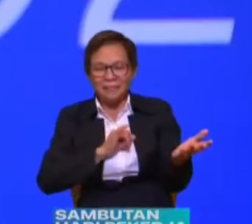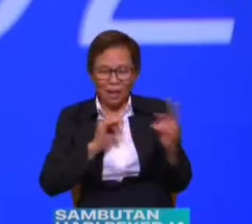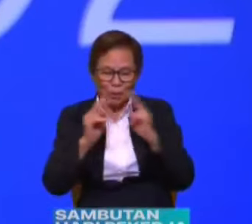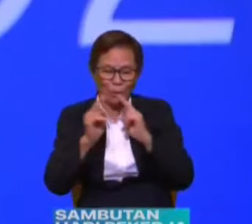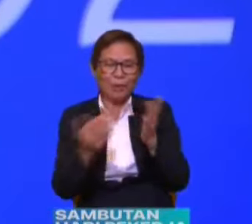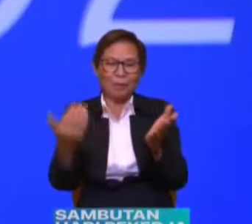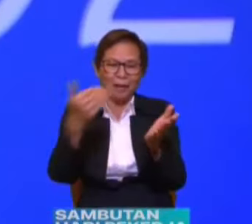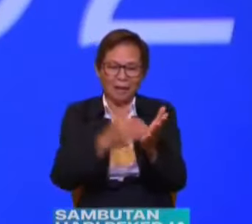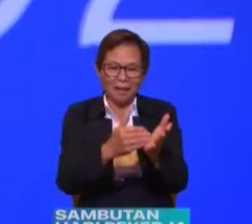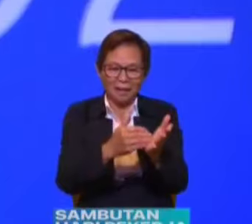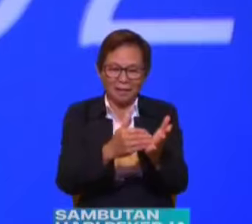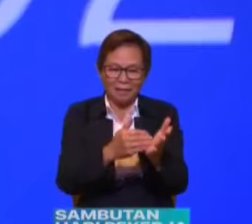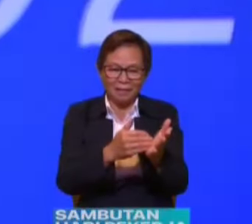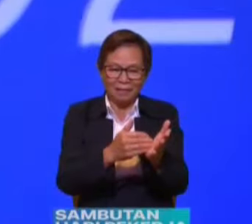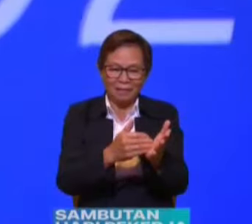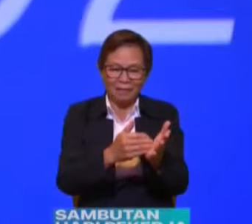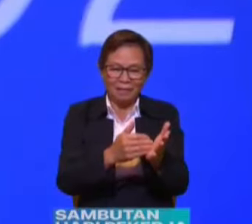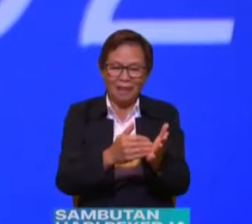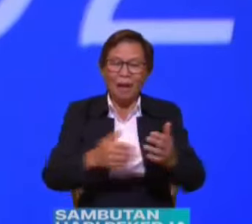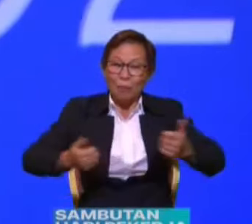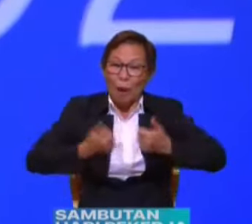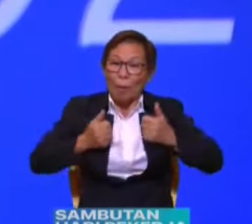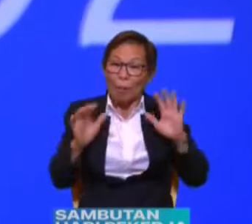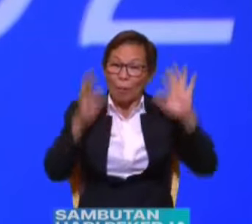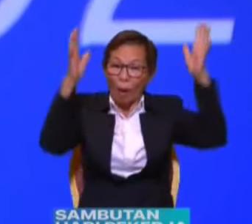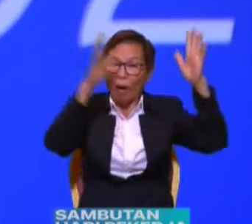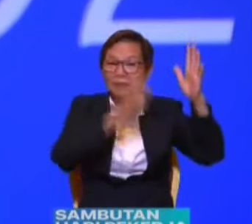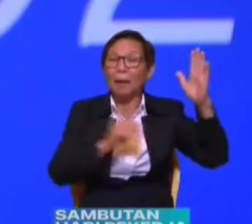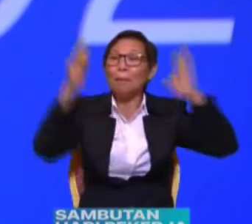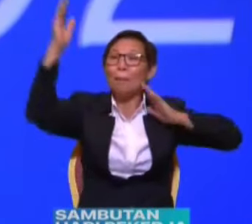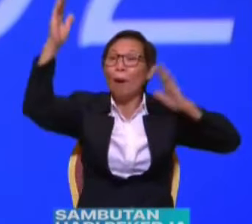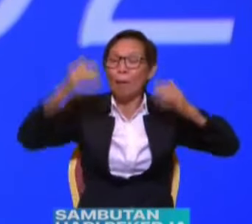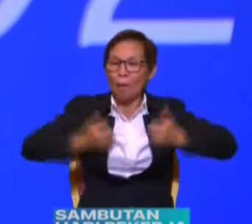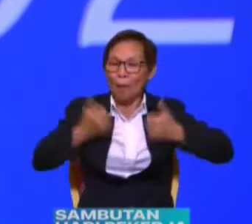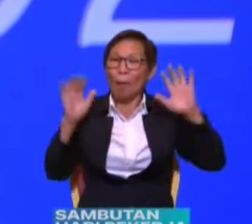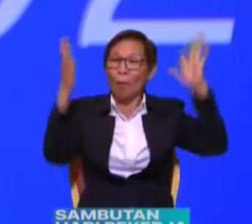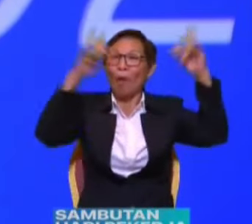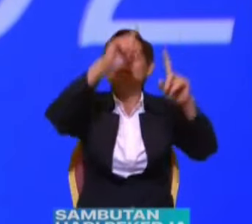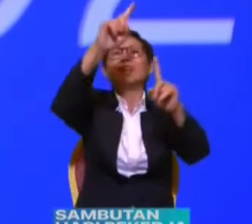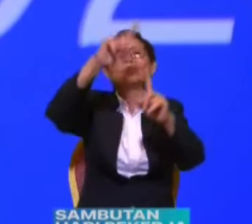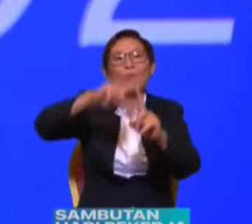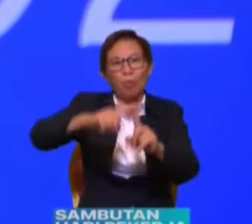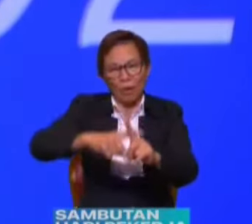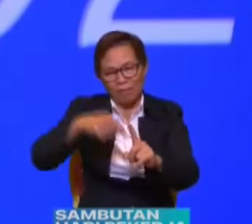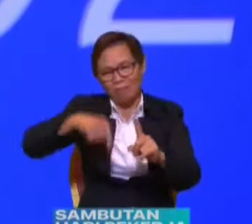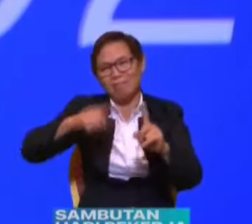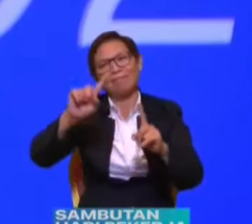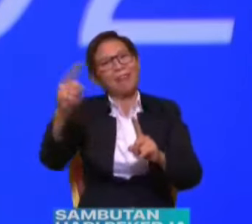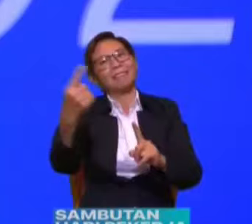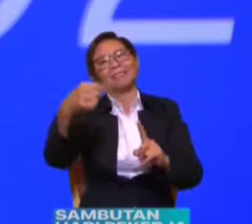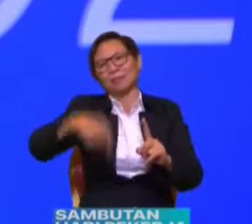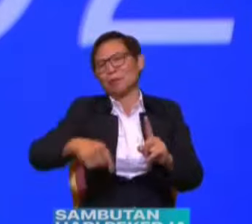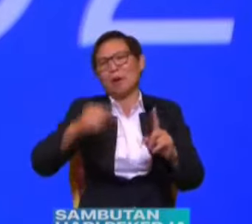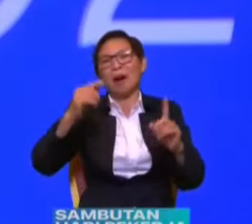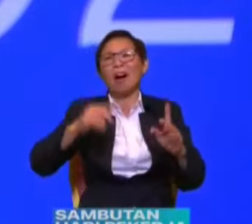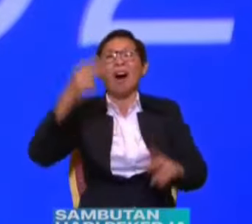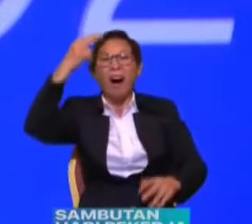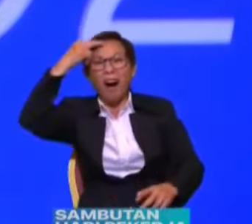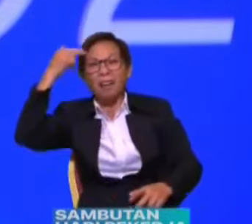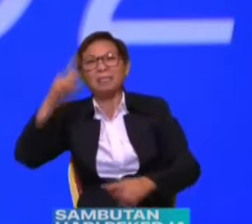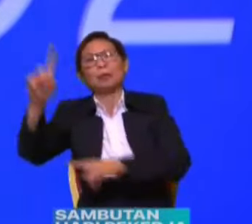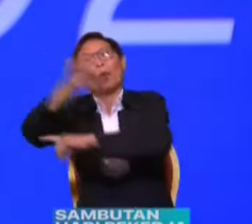lagi Aid Mubarak. Dan di Malaysia saja yang sambut Aid sebulan. Di dunia Arab sehari